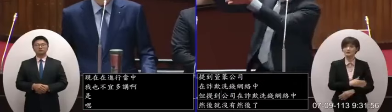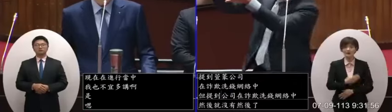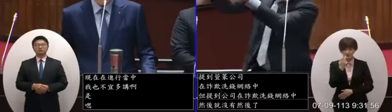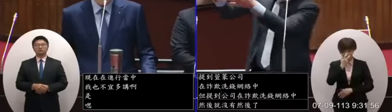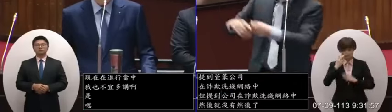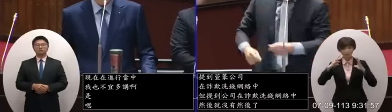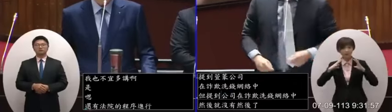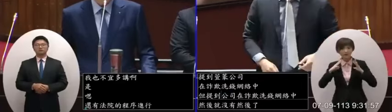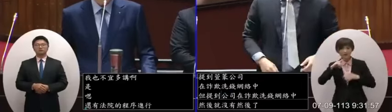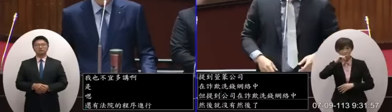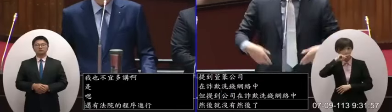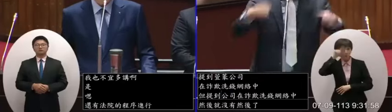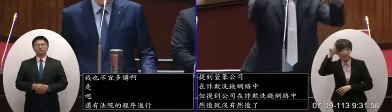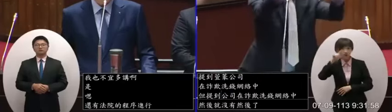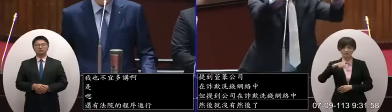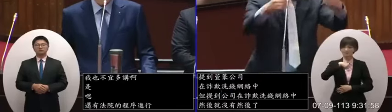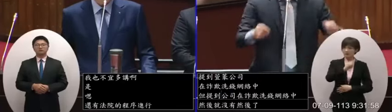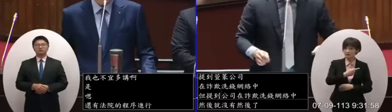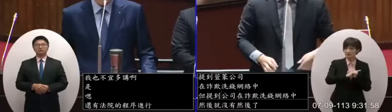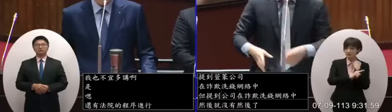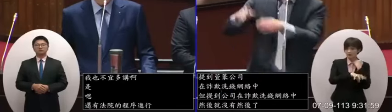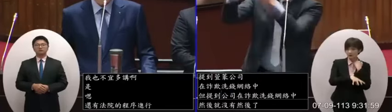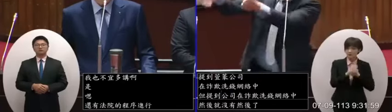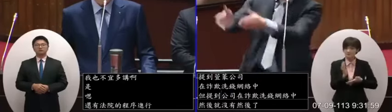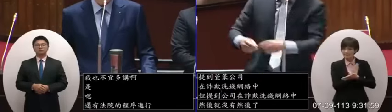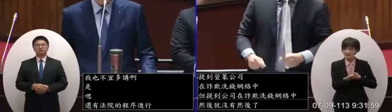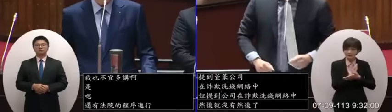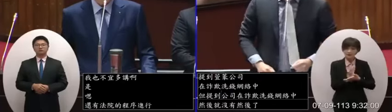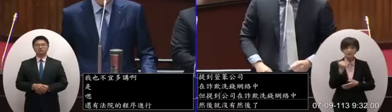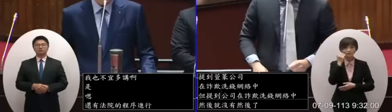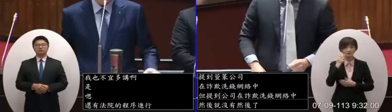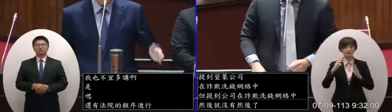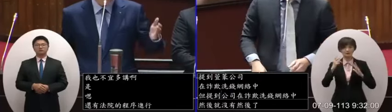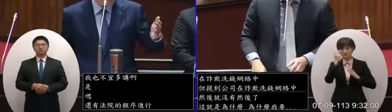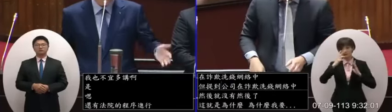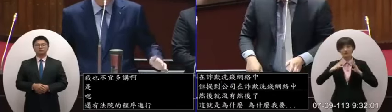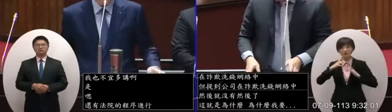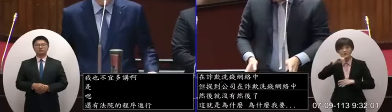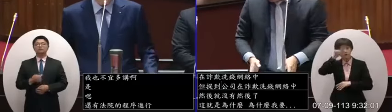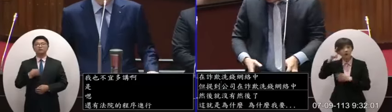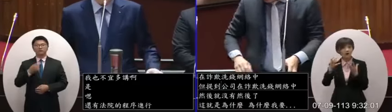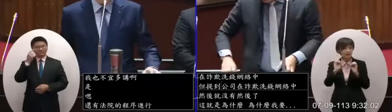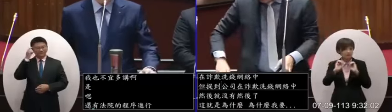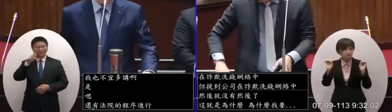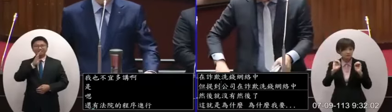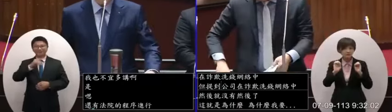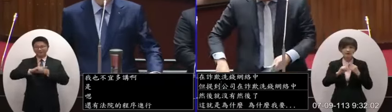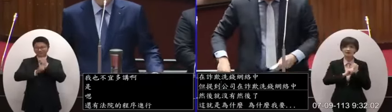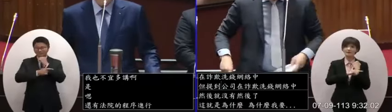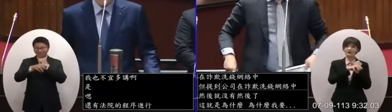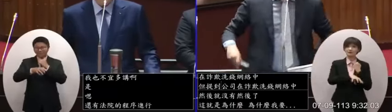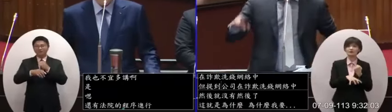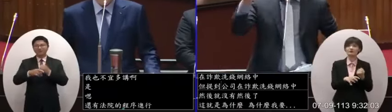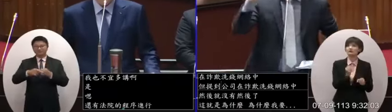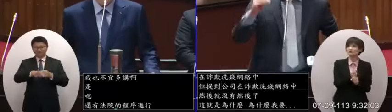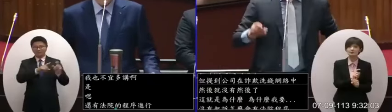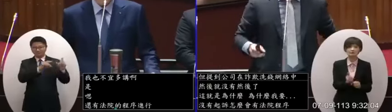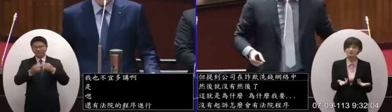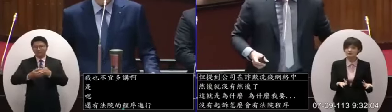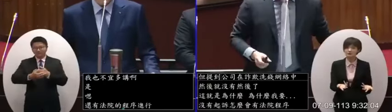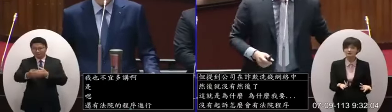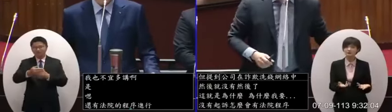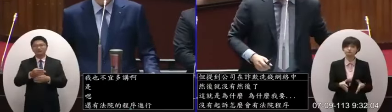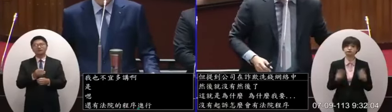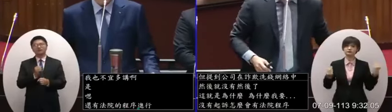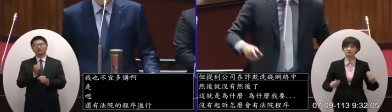诉，法院才能审判。检察官没有处理，法院要判什么啊？ 我说我有法律的形式要进行。 我希望哦，